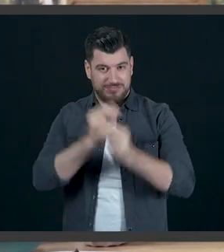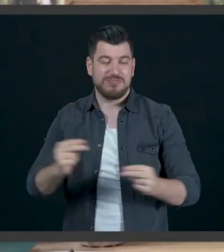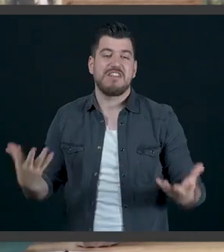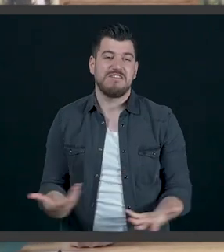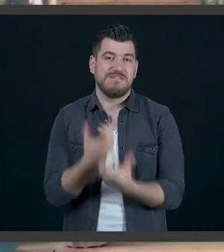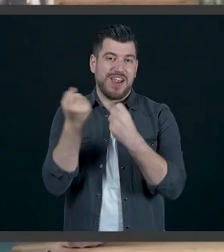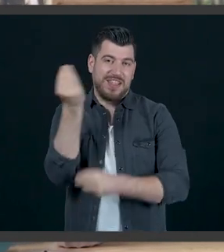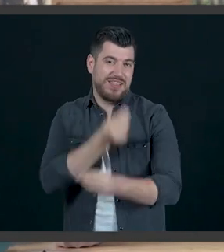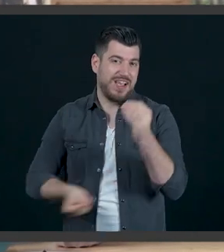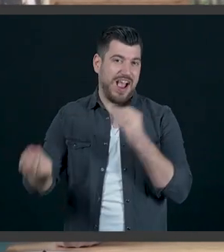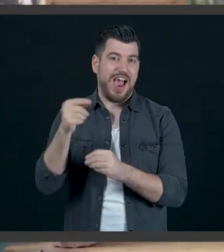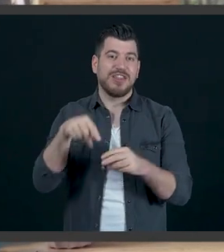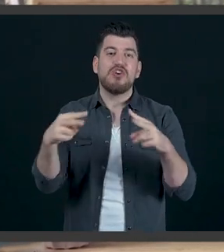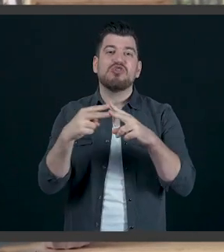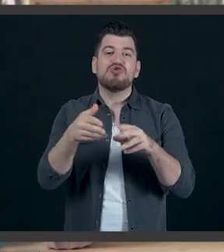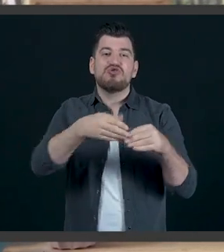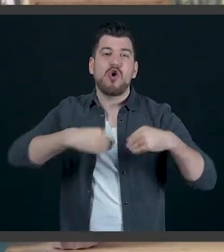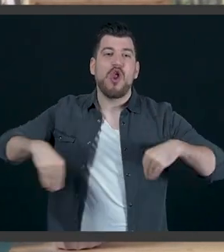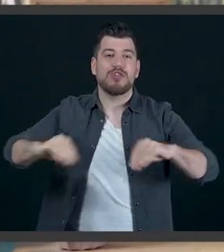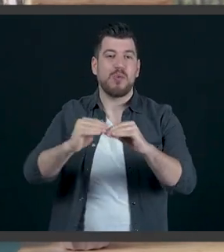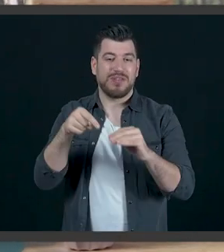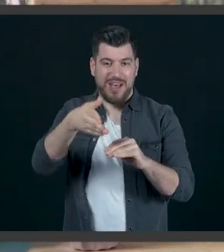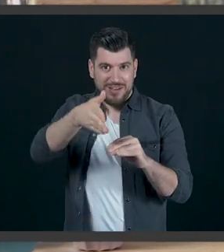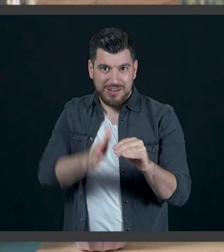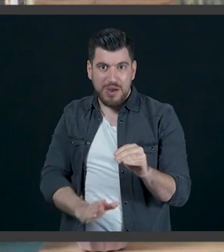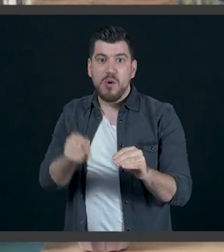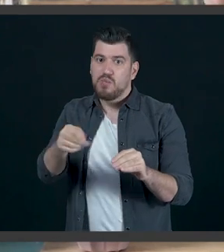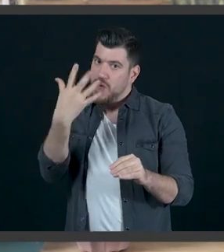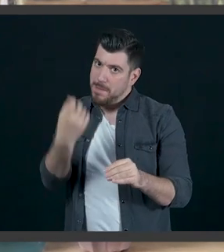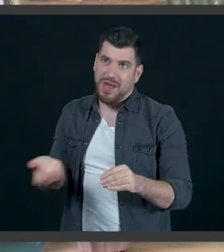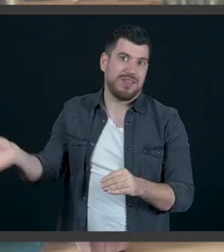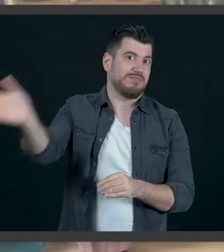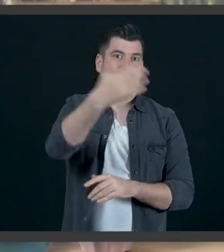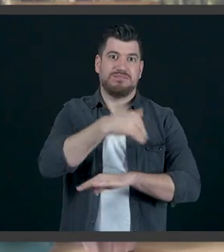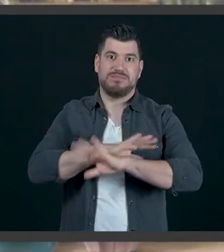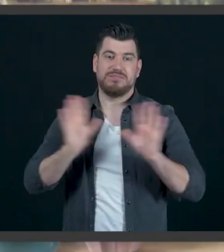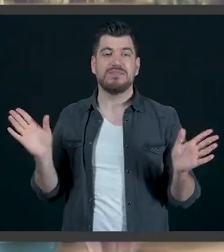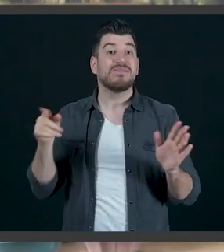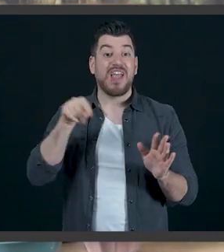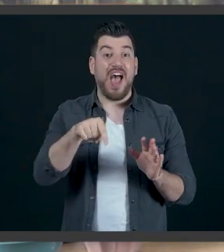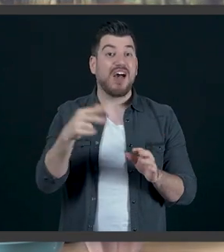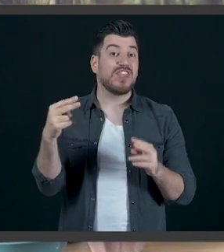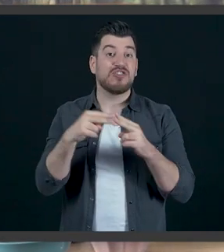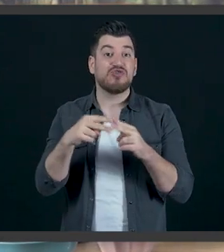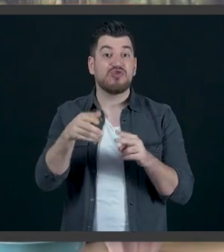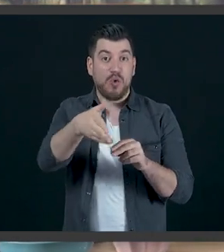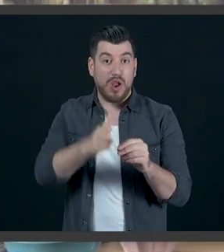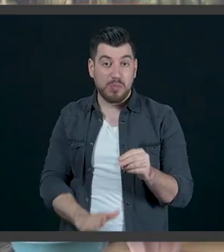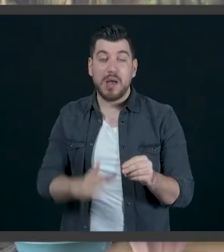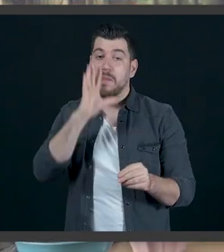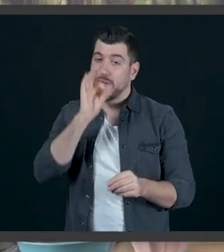θέση να σας πω ότι έχω την καλύτερη σοκολατόπιτα που έχει βγει ποτέ, μα ποτέ, στο εμπόριο. Η σοκολατόπιτα αυτή είναι η αγαπημένη μου.